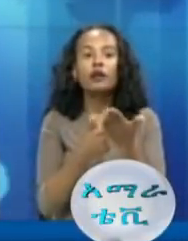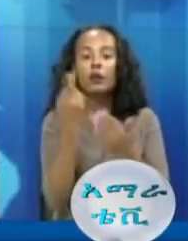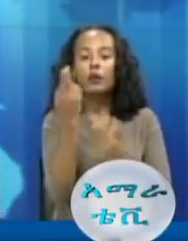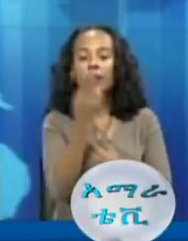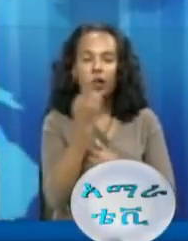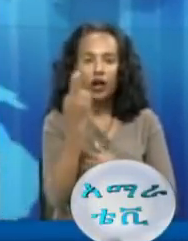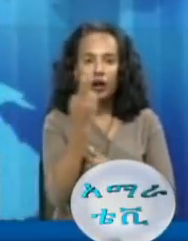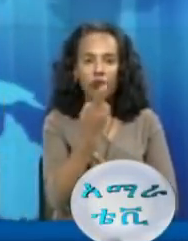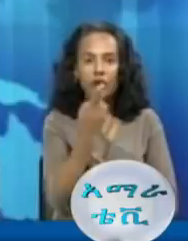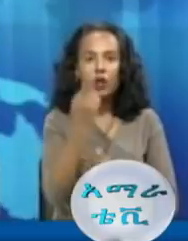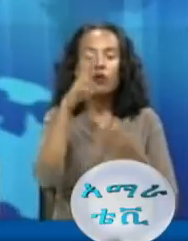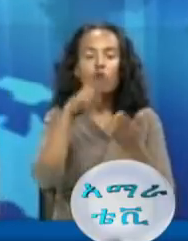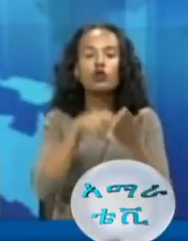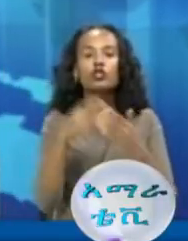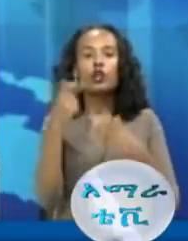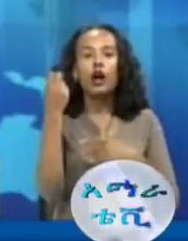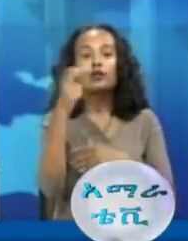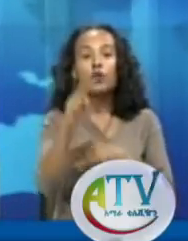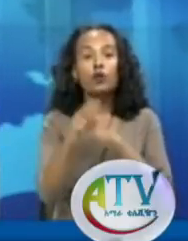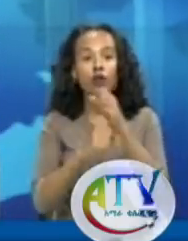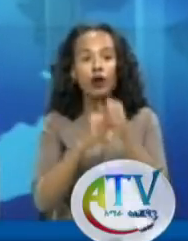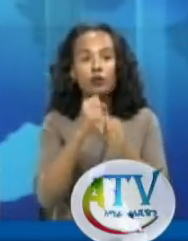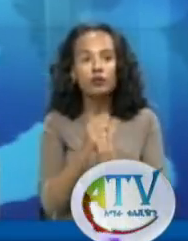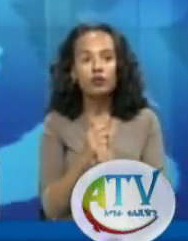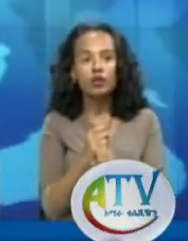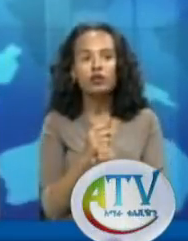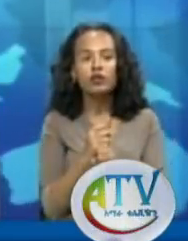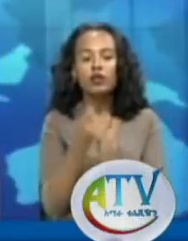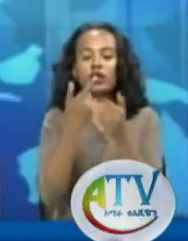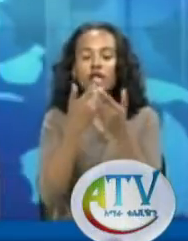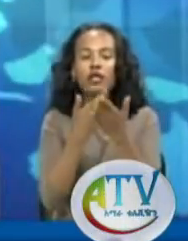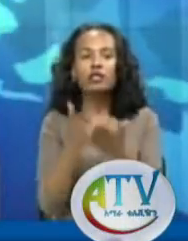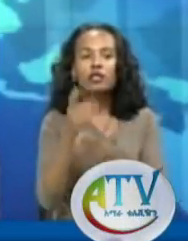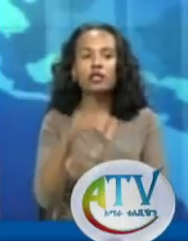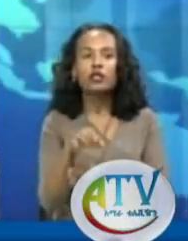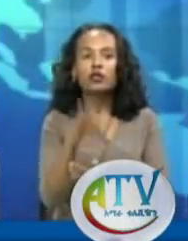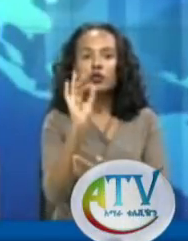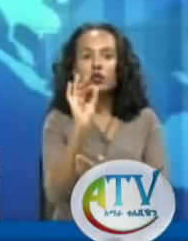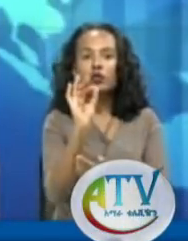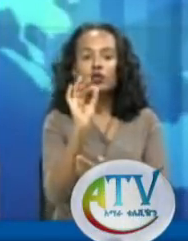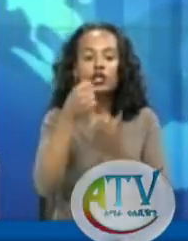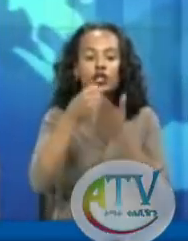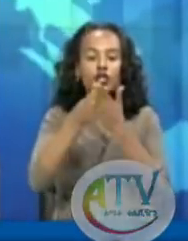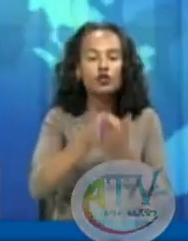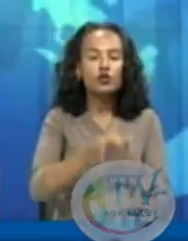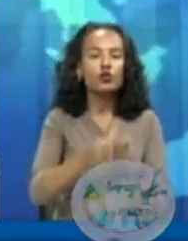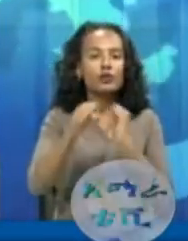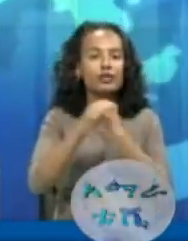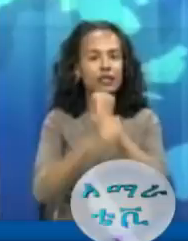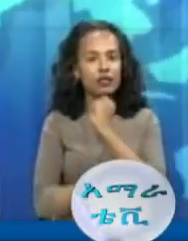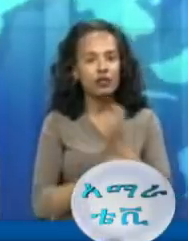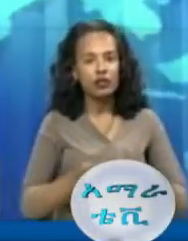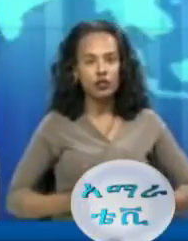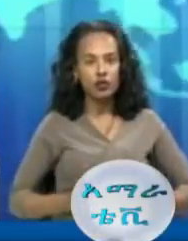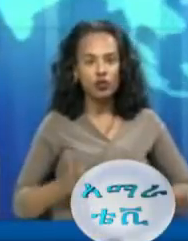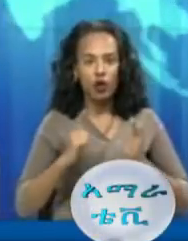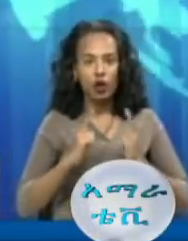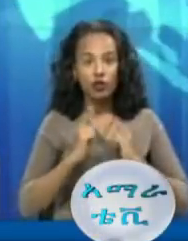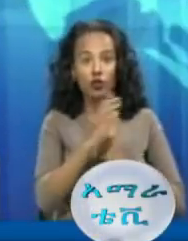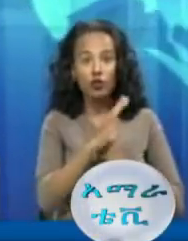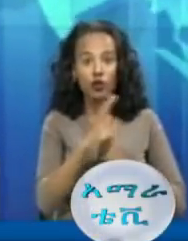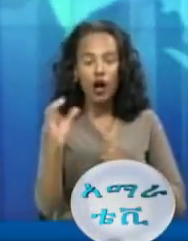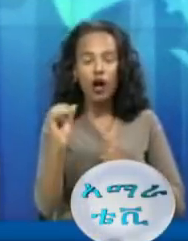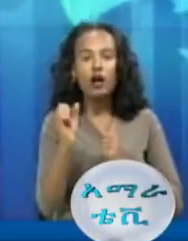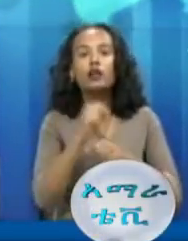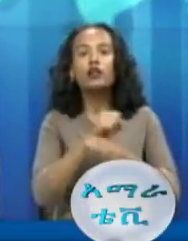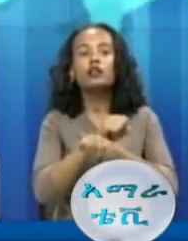በመጠቀም በ2012 ዓ.ም እነዚህ ግኝቶች ጽኑ መሰረት እንዲኖራቸውና